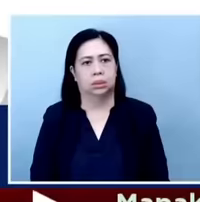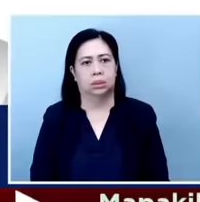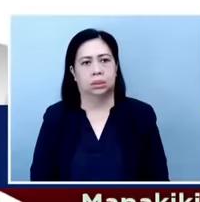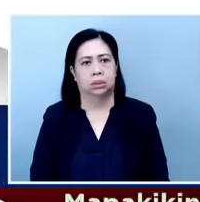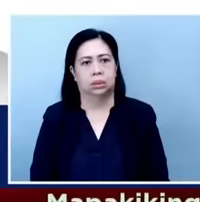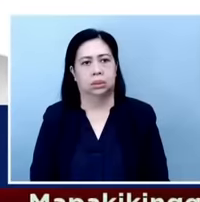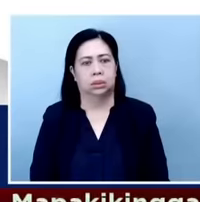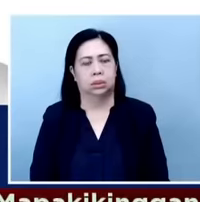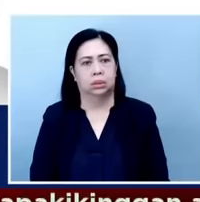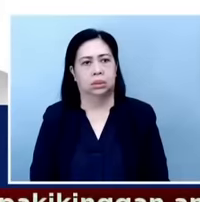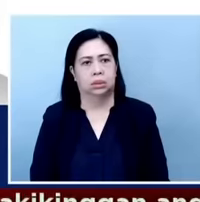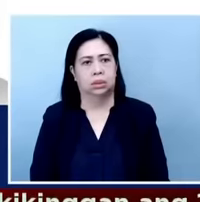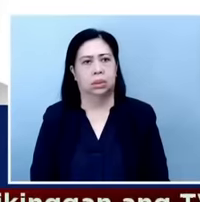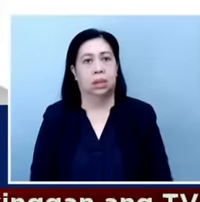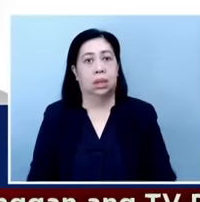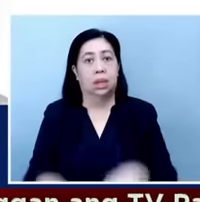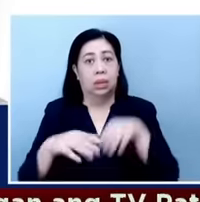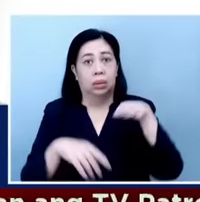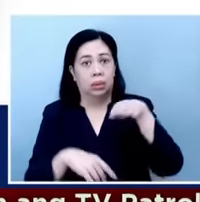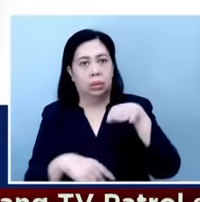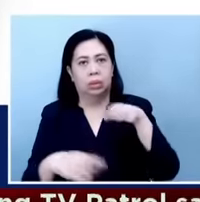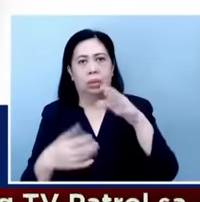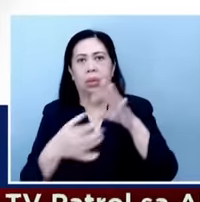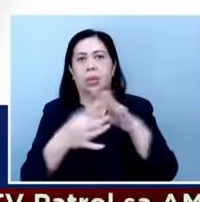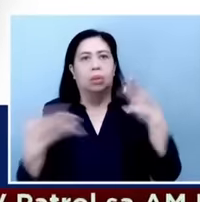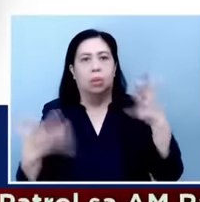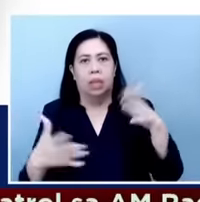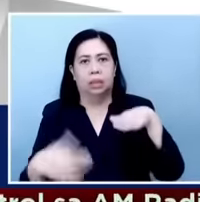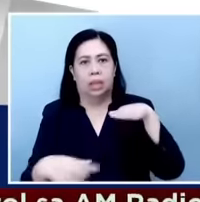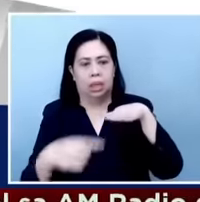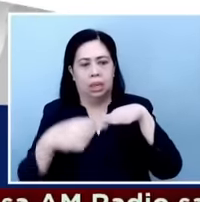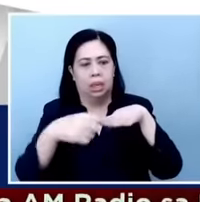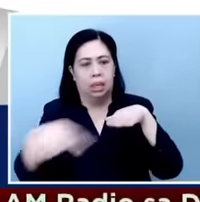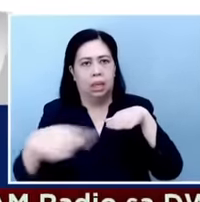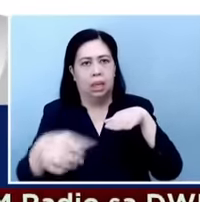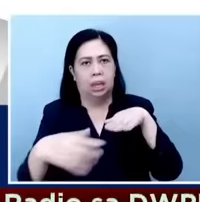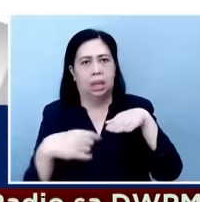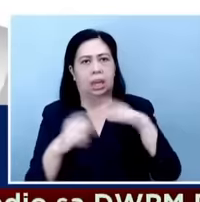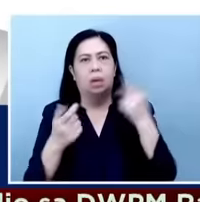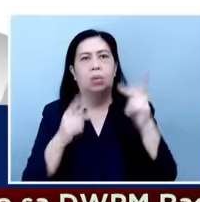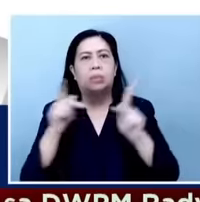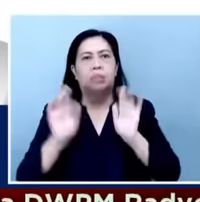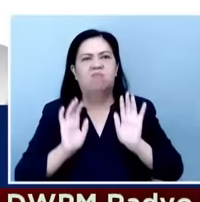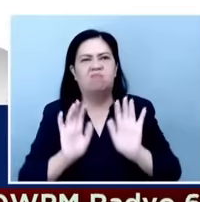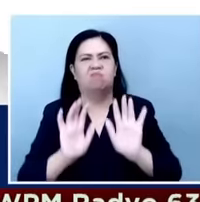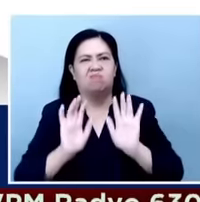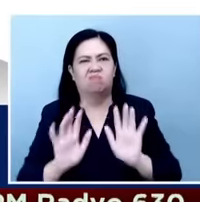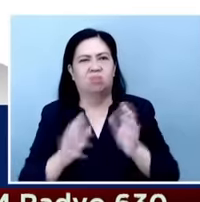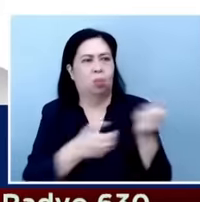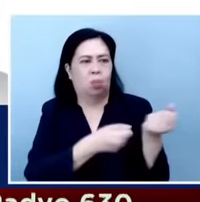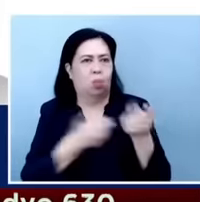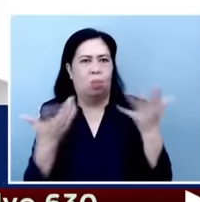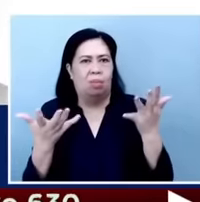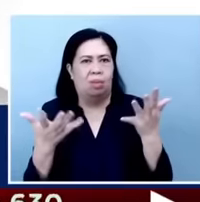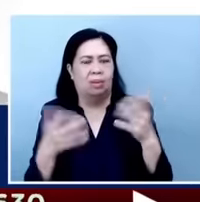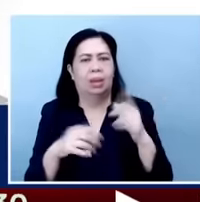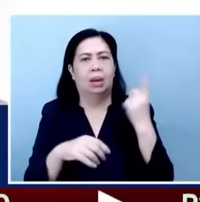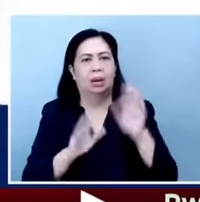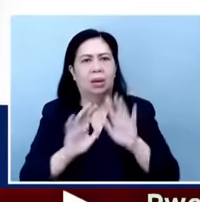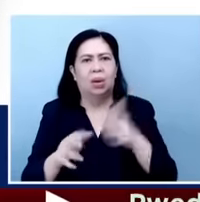Wala na lubid yung... Wala na pong lubid. Tao na lang dadalang ito. Ba't dinaretso na dito yung